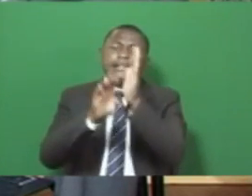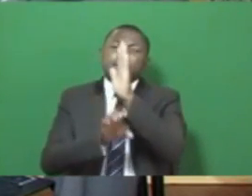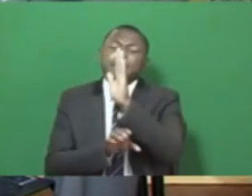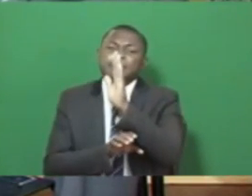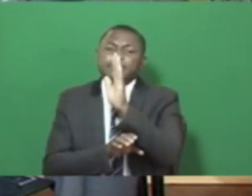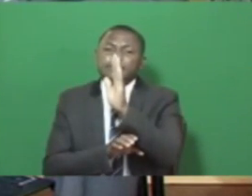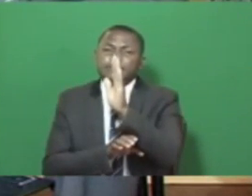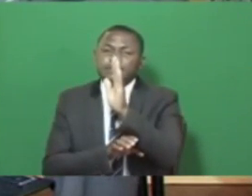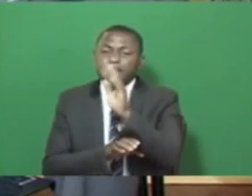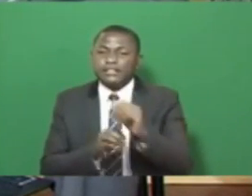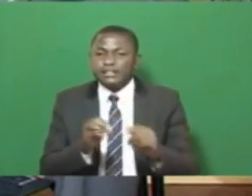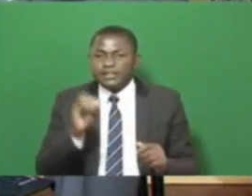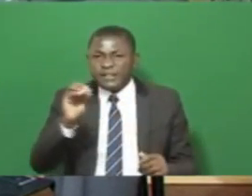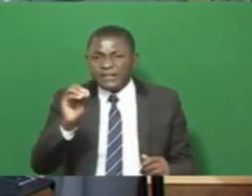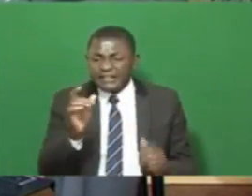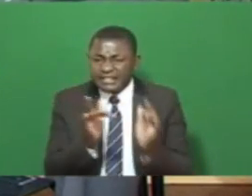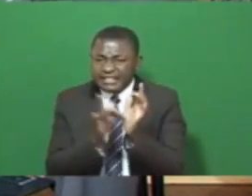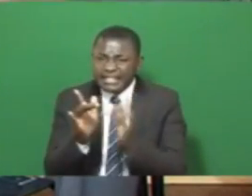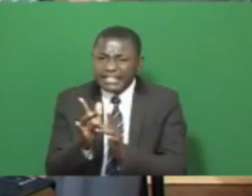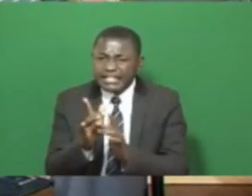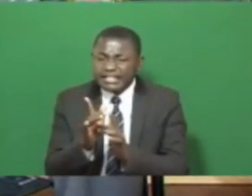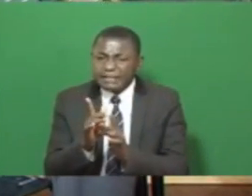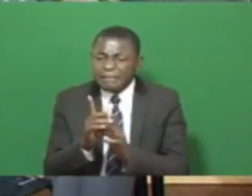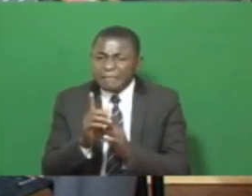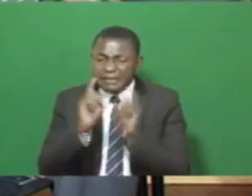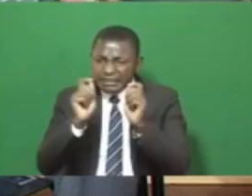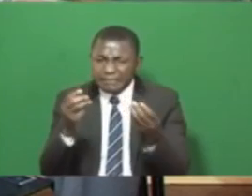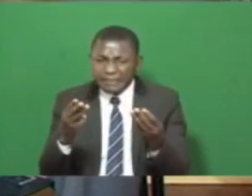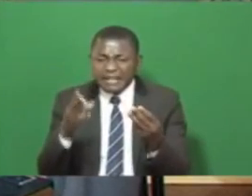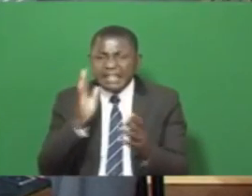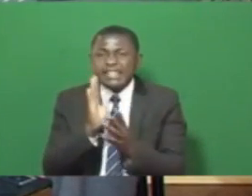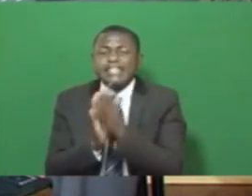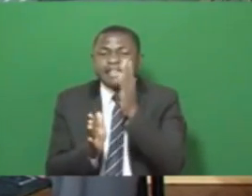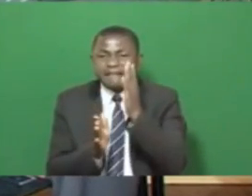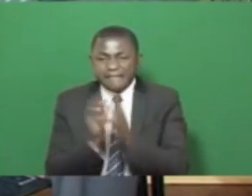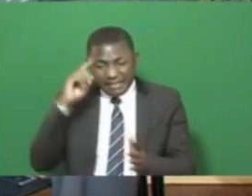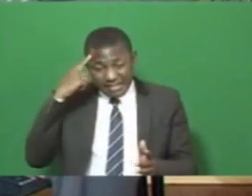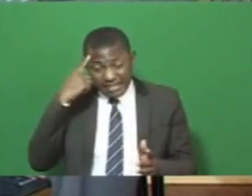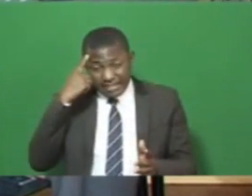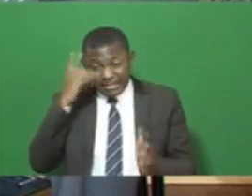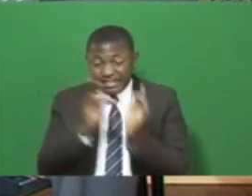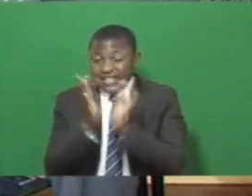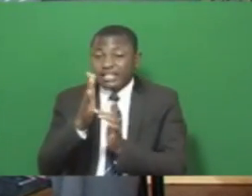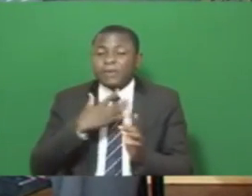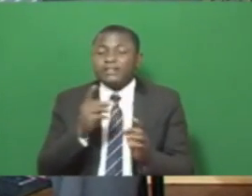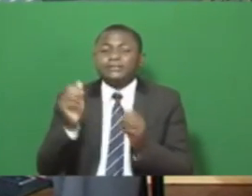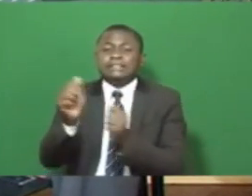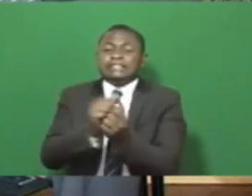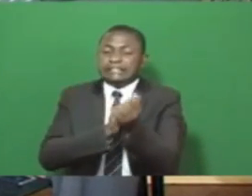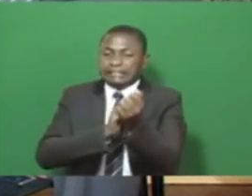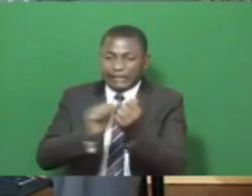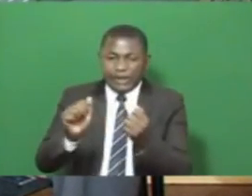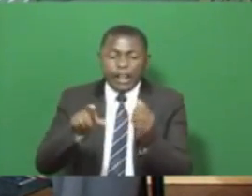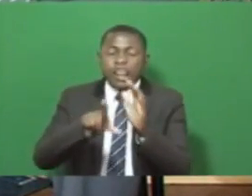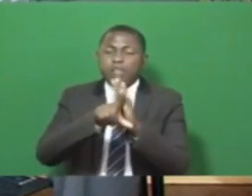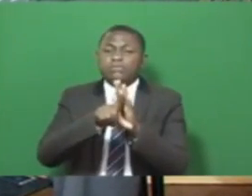Mutemo uyu Betera unoziva kuti because Jesu akati musambofunga ndakauya kuparadza. Ndandifunga kuti mumboudza vateri